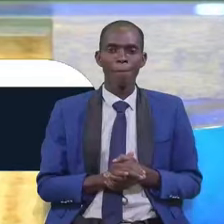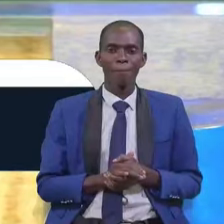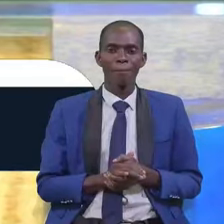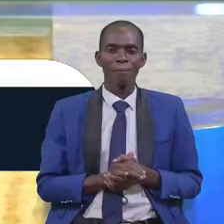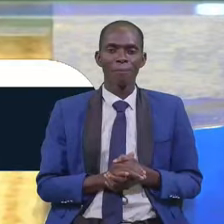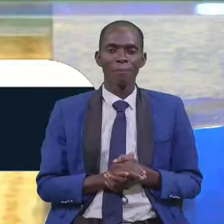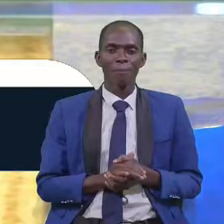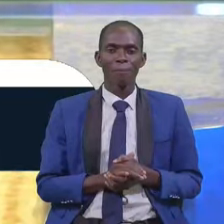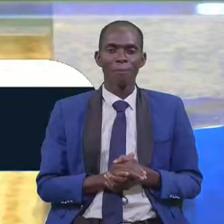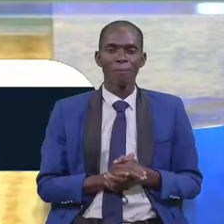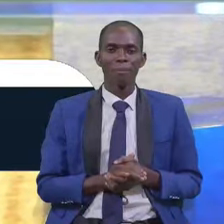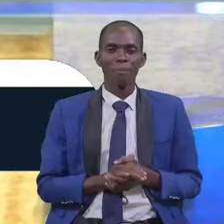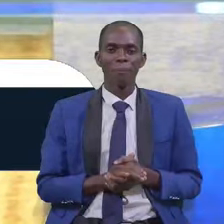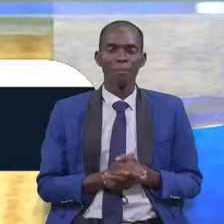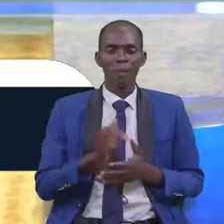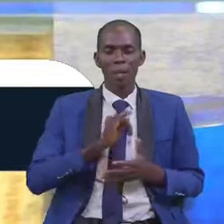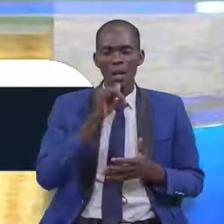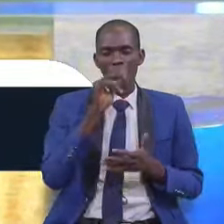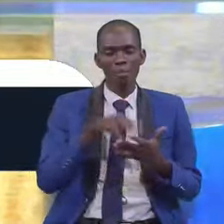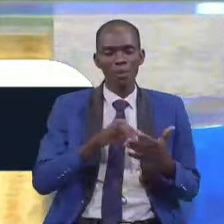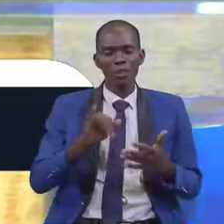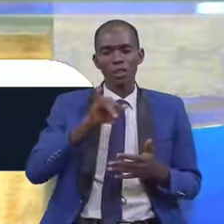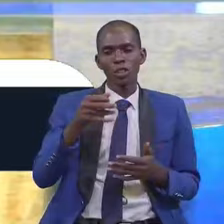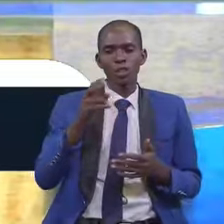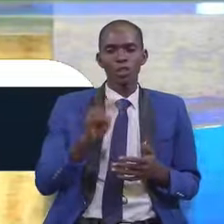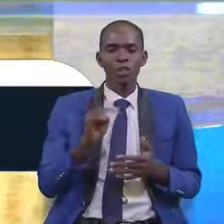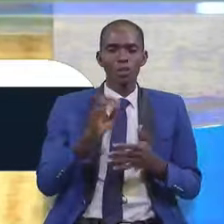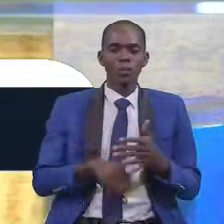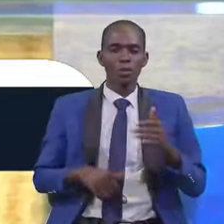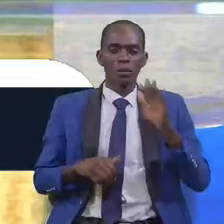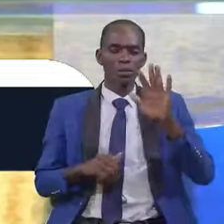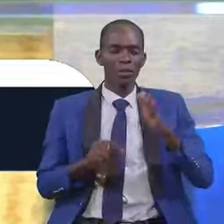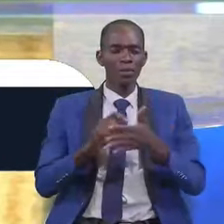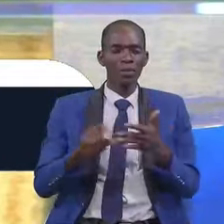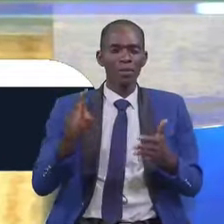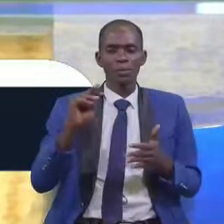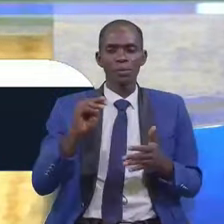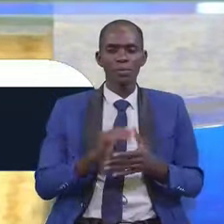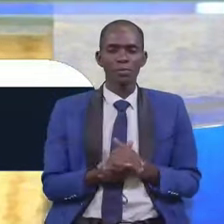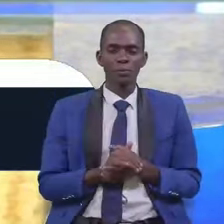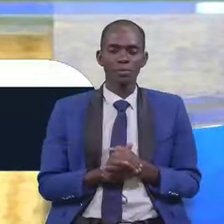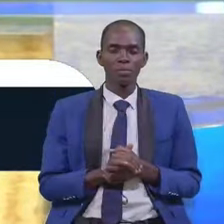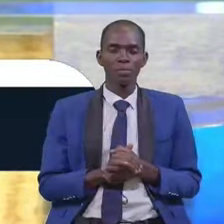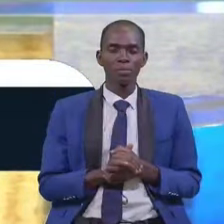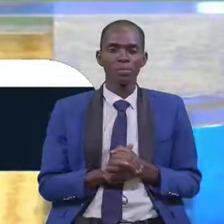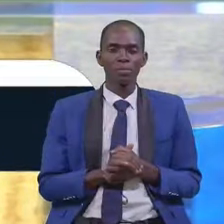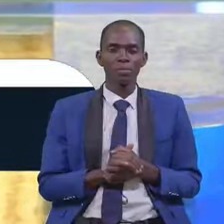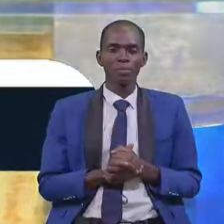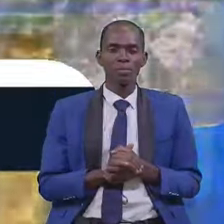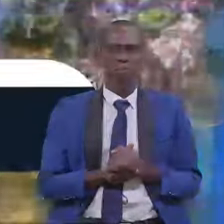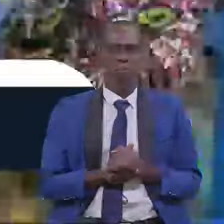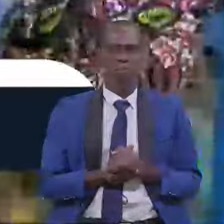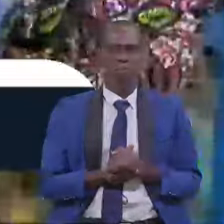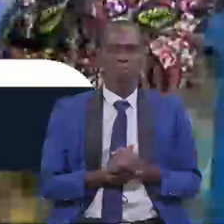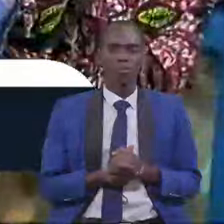Jean, chapitre 5. Je lis le verset 14 qui dit, Jean 5, 14. Jean